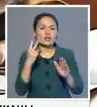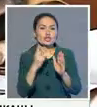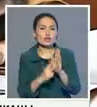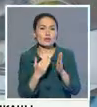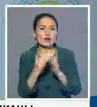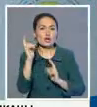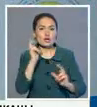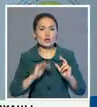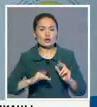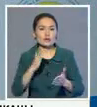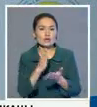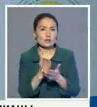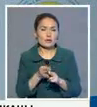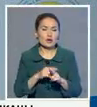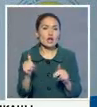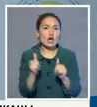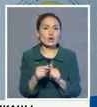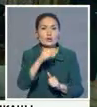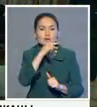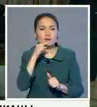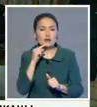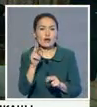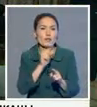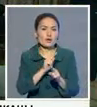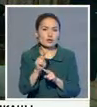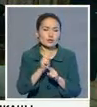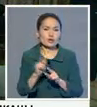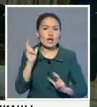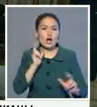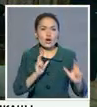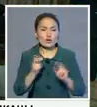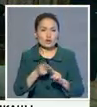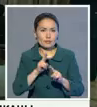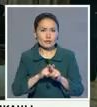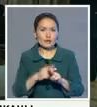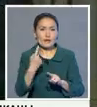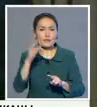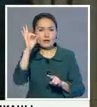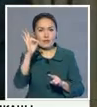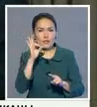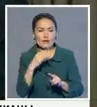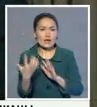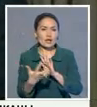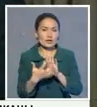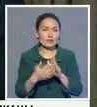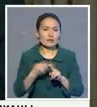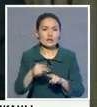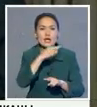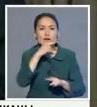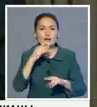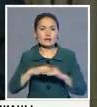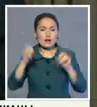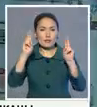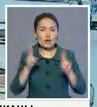мен 70 жоғарғы оқу орны жұмыс істейді. Көршілес Ресейде білім беру саласындағы жекеменшік ұйымдардың үлесі 1%-ға да жетпейді екен.